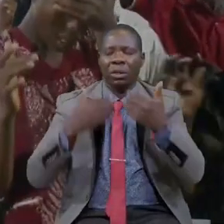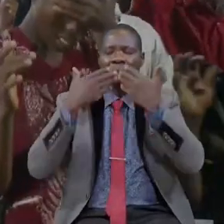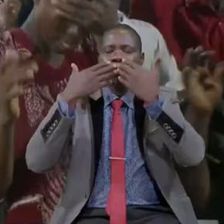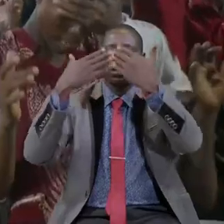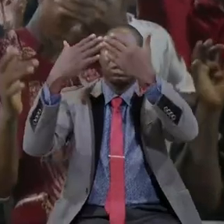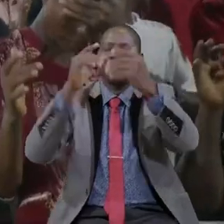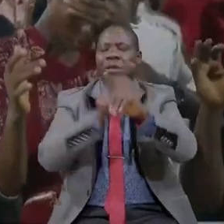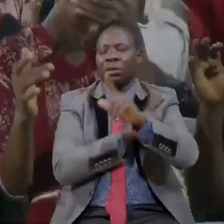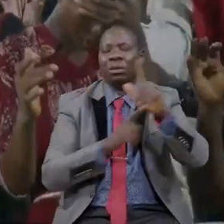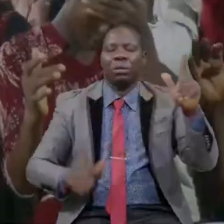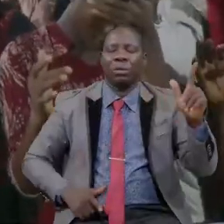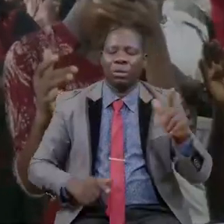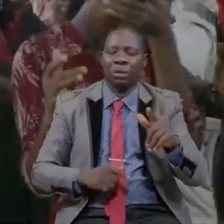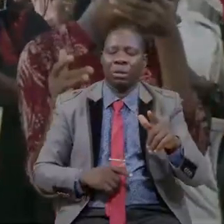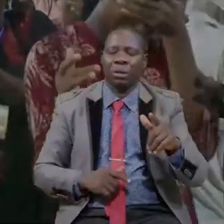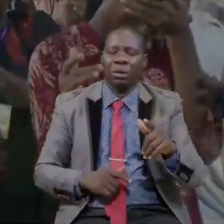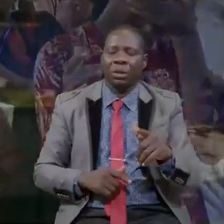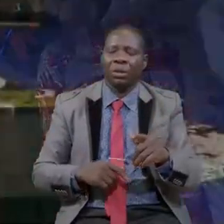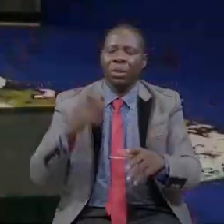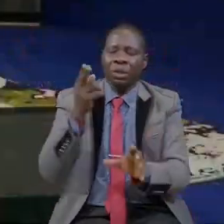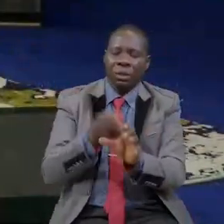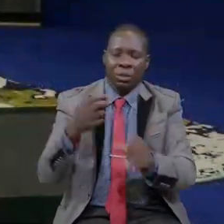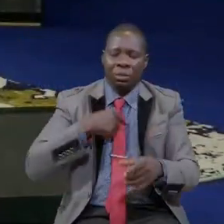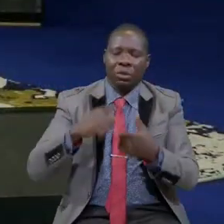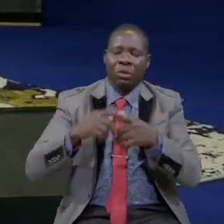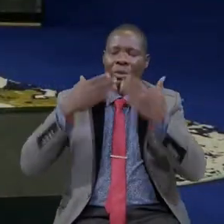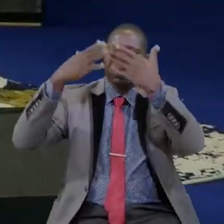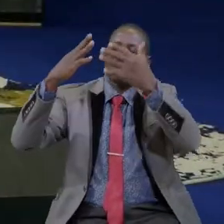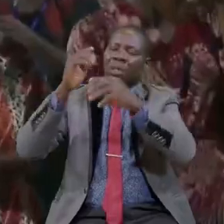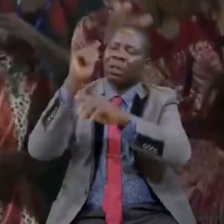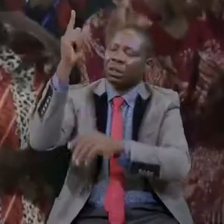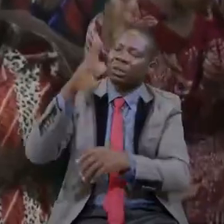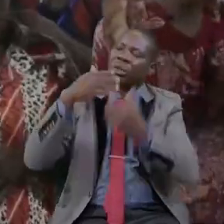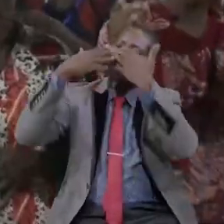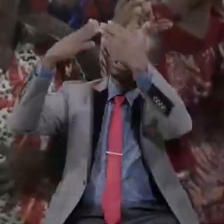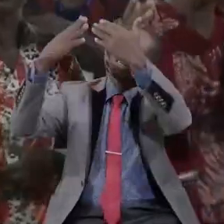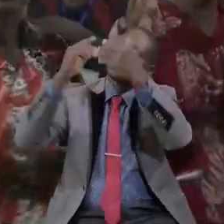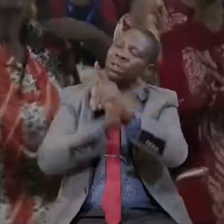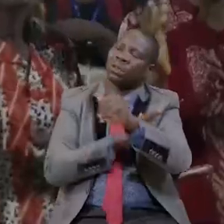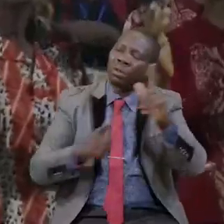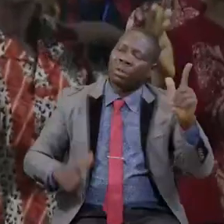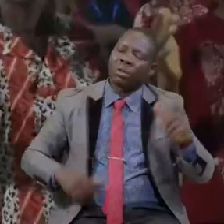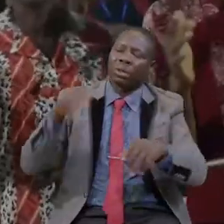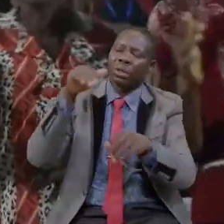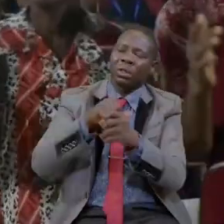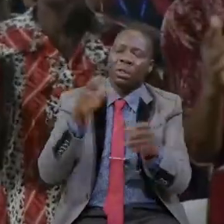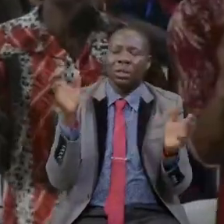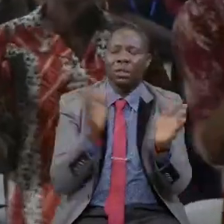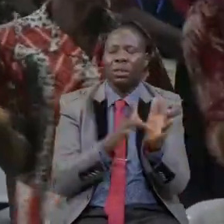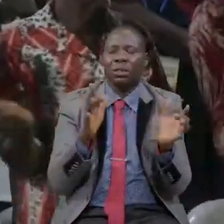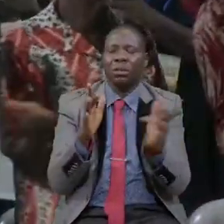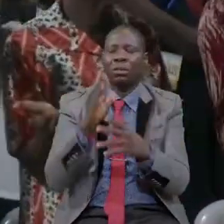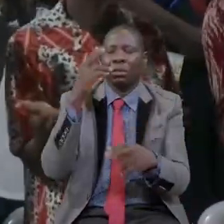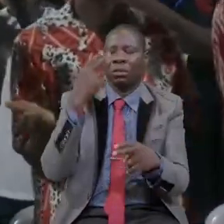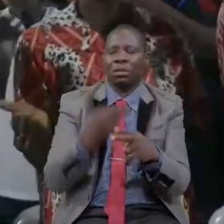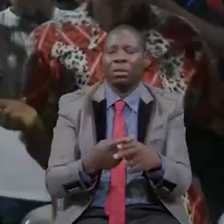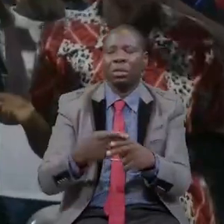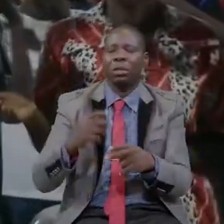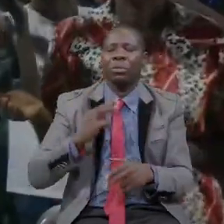Merci Seigneur. Joignez-vous à moi, remerciez le Seigneur. Seigneur, merci. Au